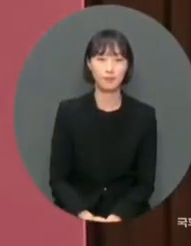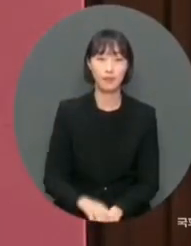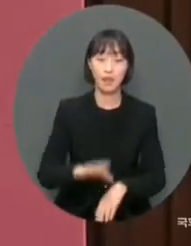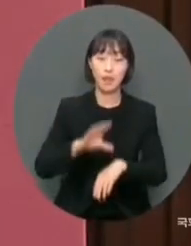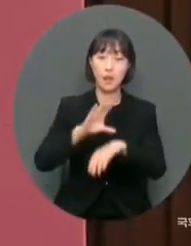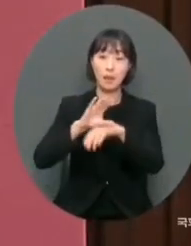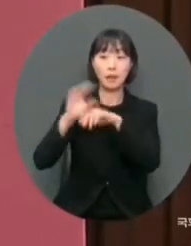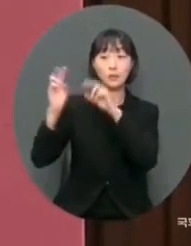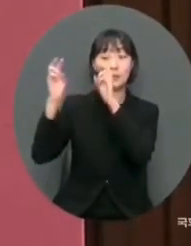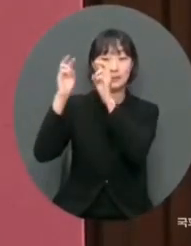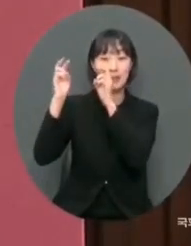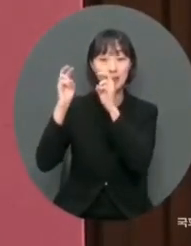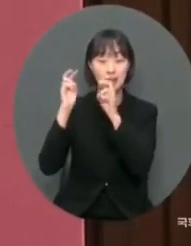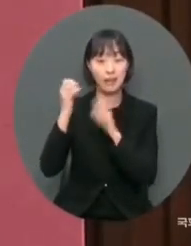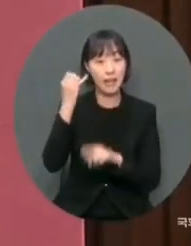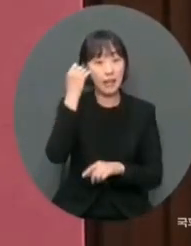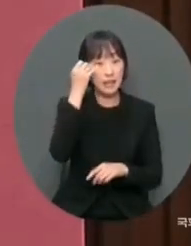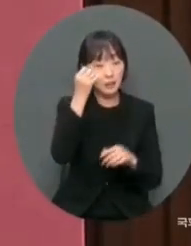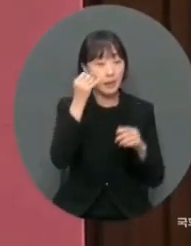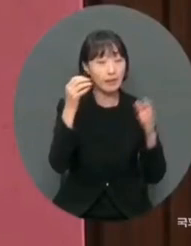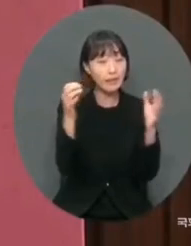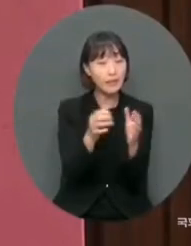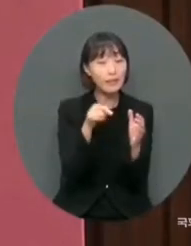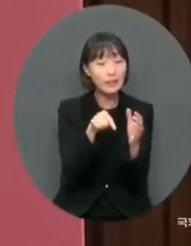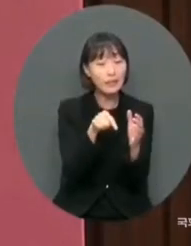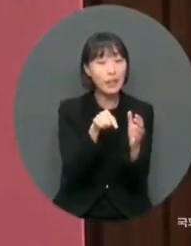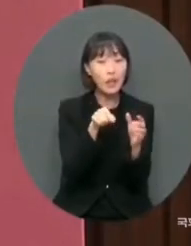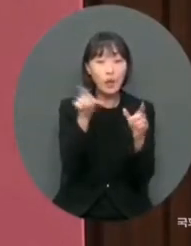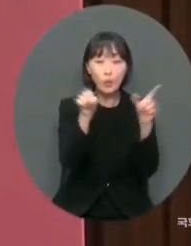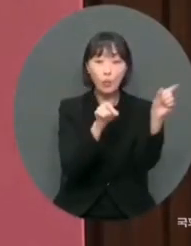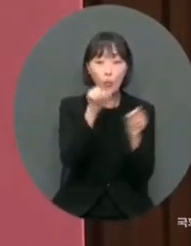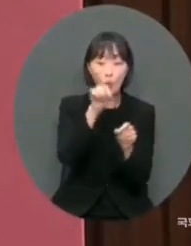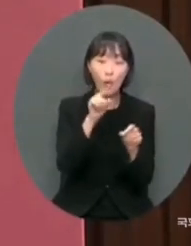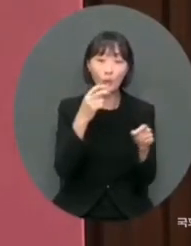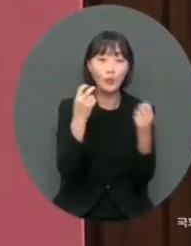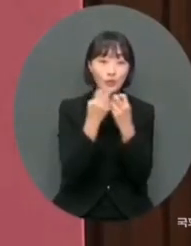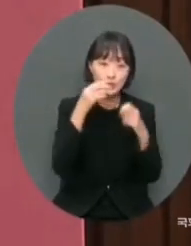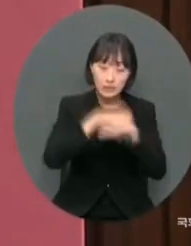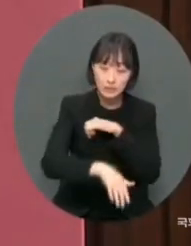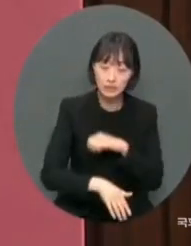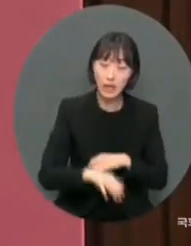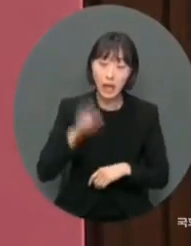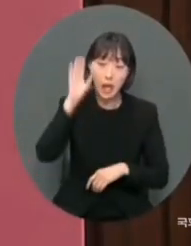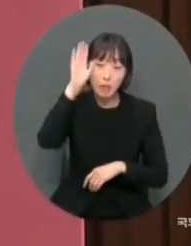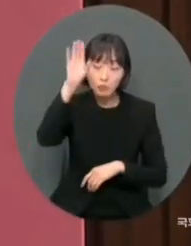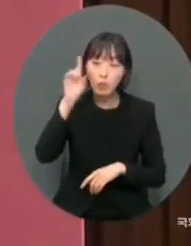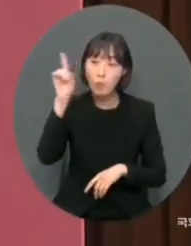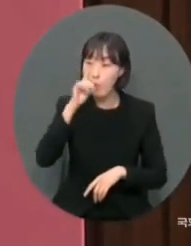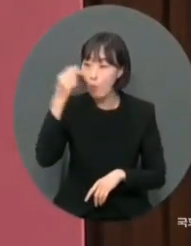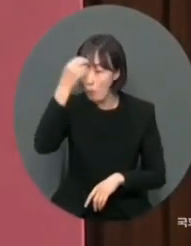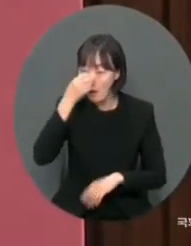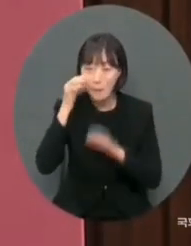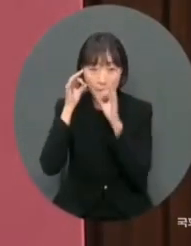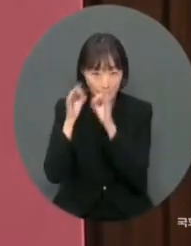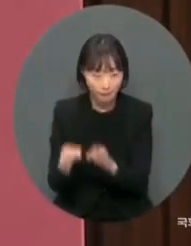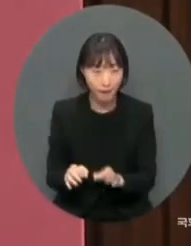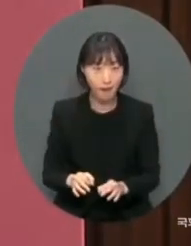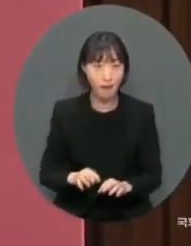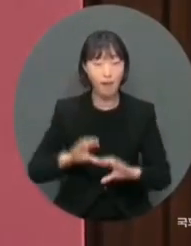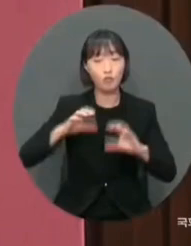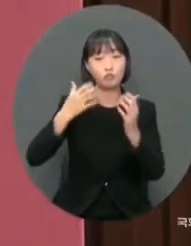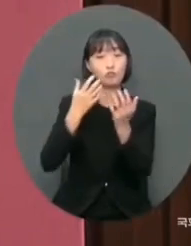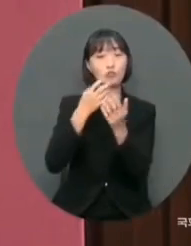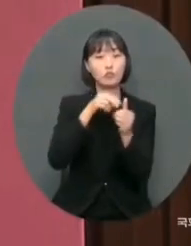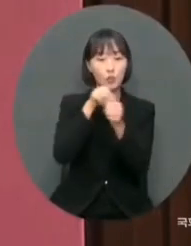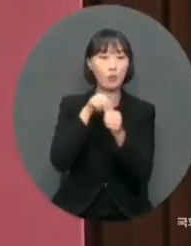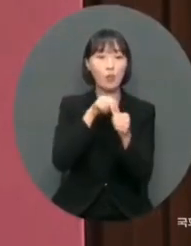방송사가 기획단을 어떻게 구성하는지, 향후 무엇을 고려해야 하는지 국정원의 자료를 요청한 것으로